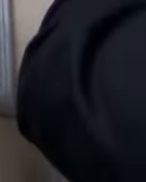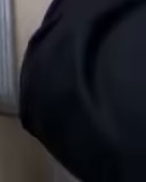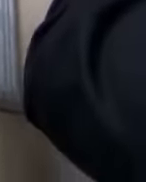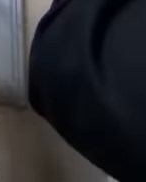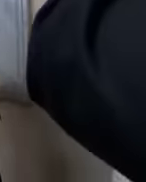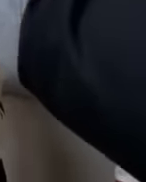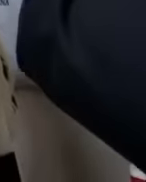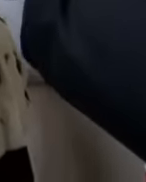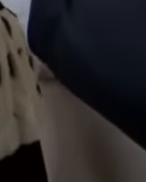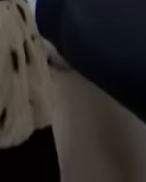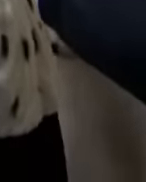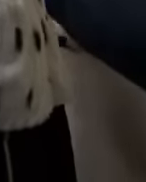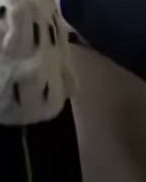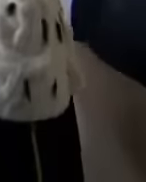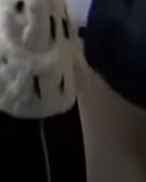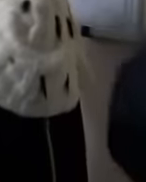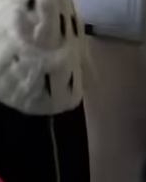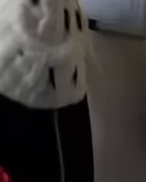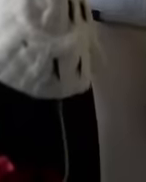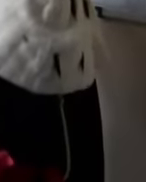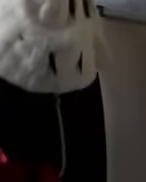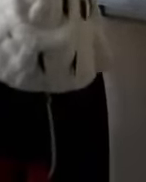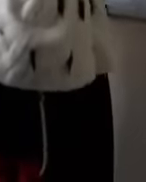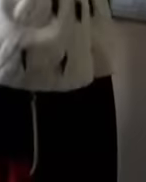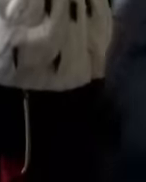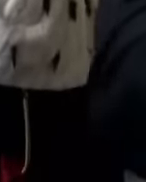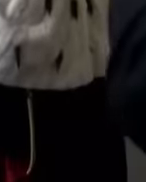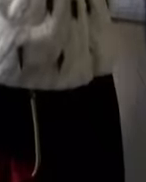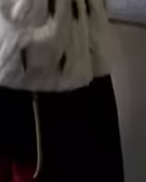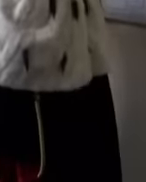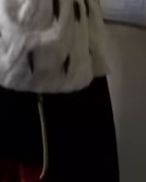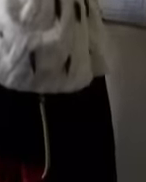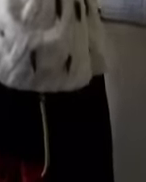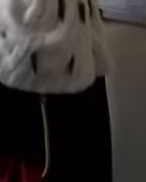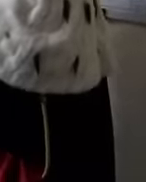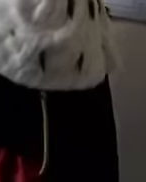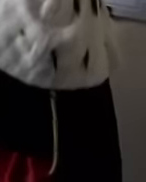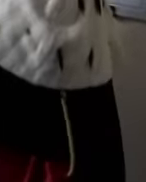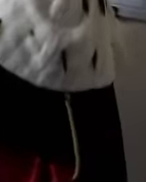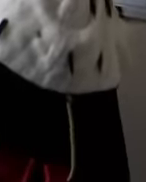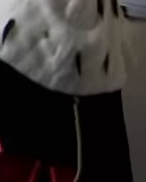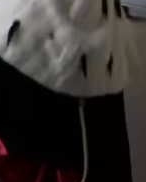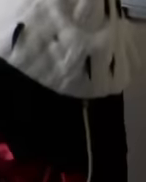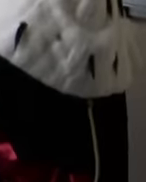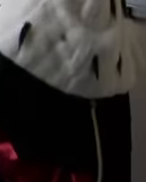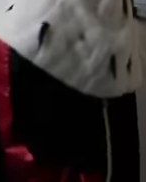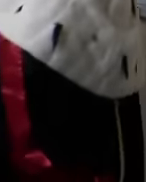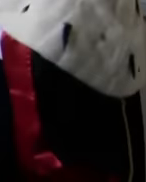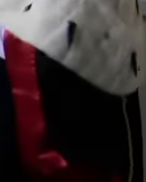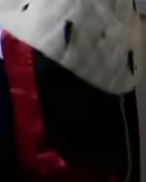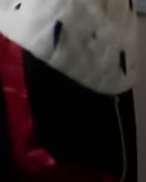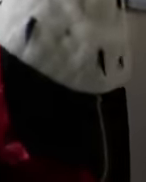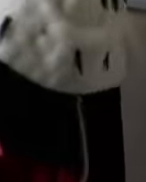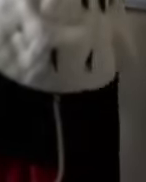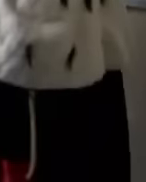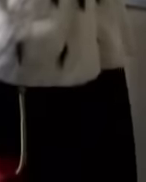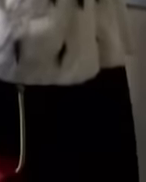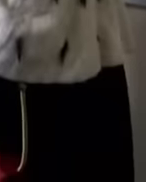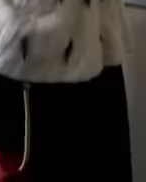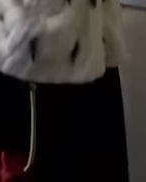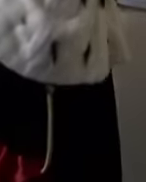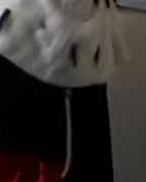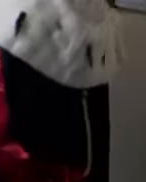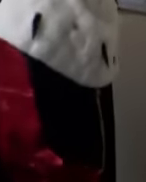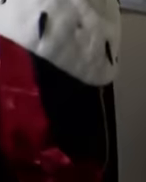far ricordare i nostri personagg guer era sicuramente omaggio alle figlia alla